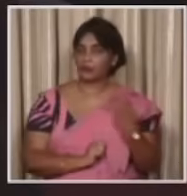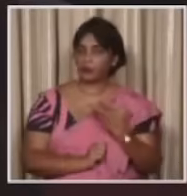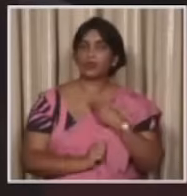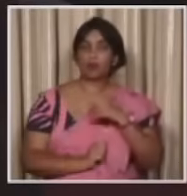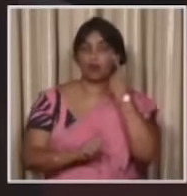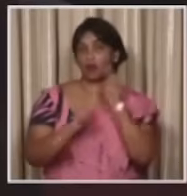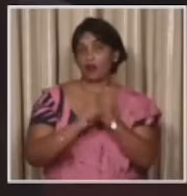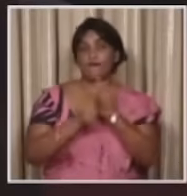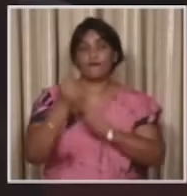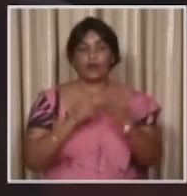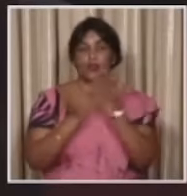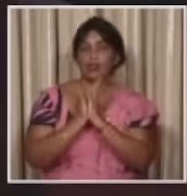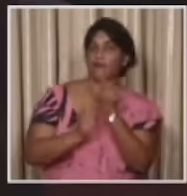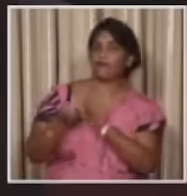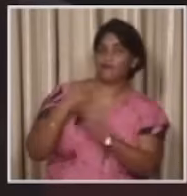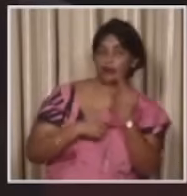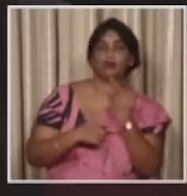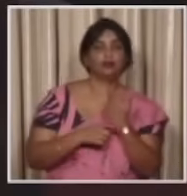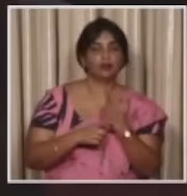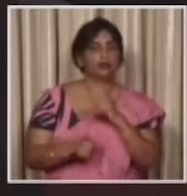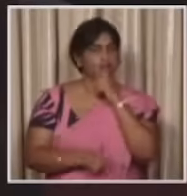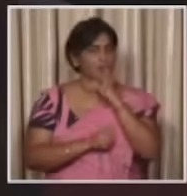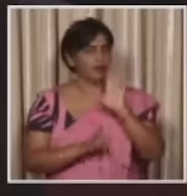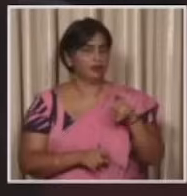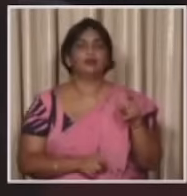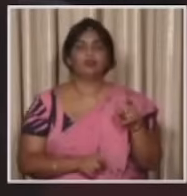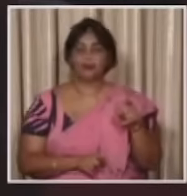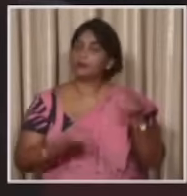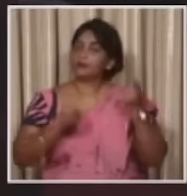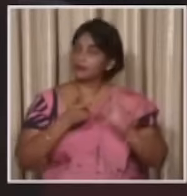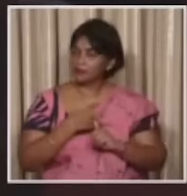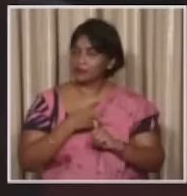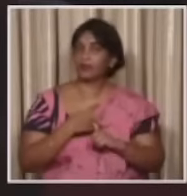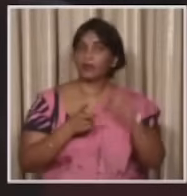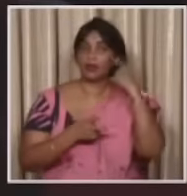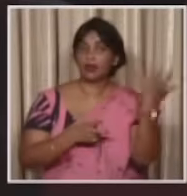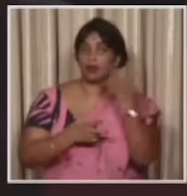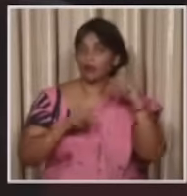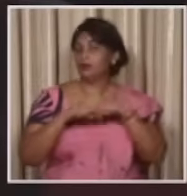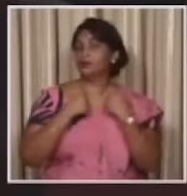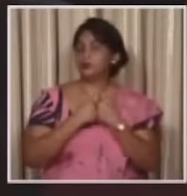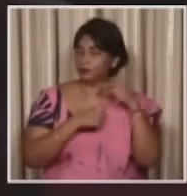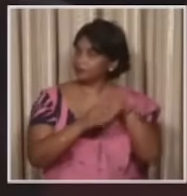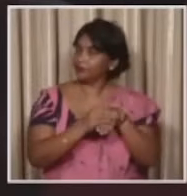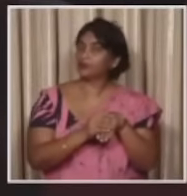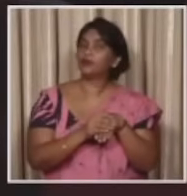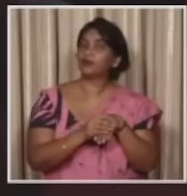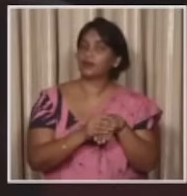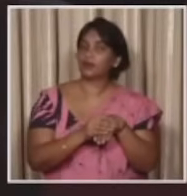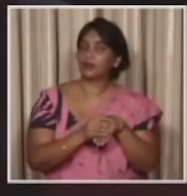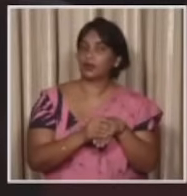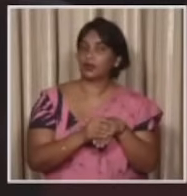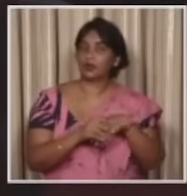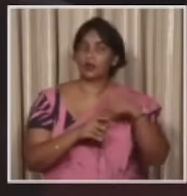කිව්වා කොරියාවට විකුණලා තියෙන්නේ, ඉන්දියාවට විකුණලා තියෙන්නේ, මෙහෙමත් හැදුවා. ඊළඟට තියෙන අපේ ගල්ලංගුරු සමාගම. අපේ තියෙන අපේ තර්මල්